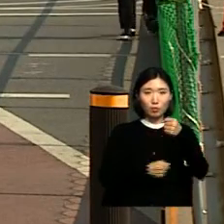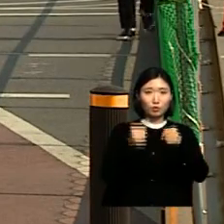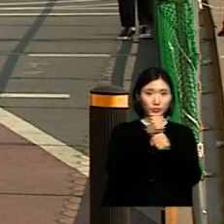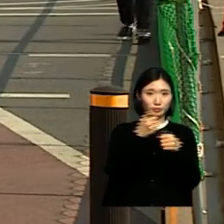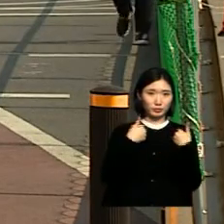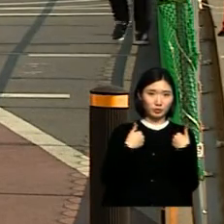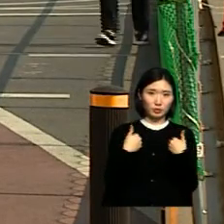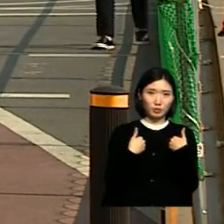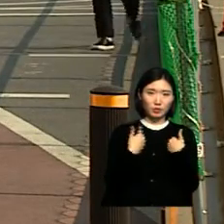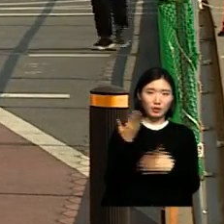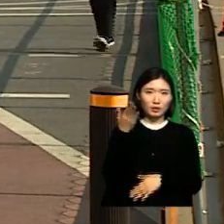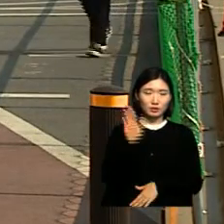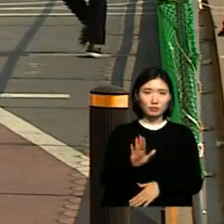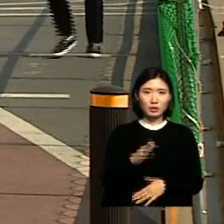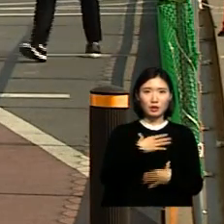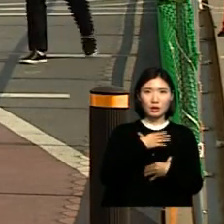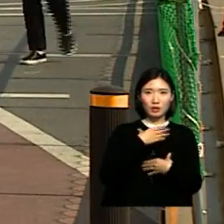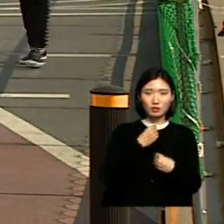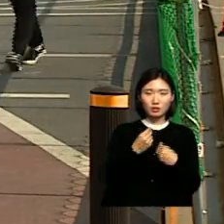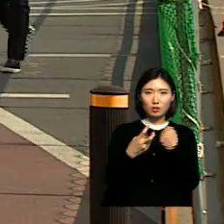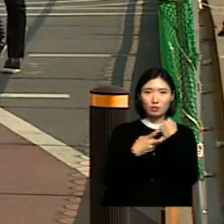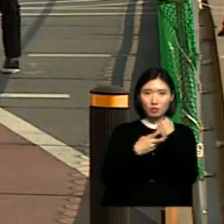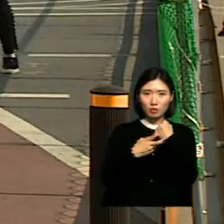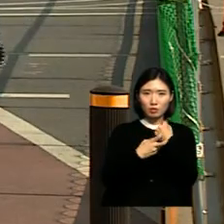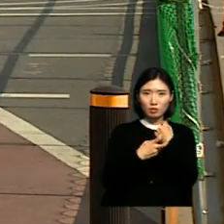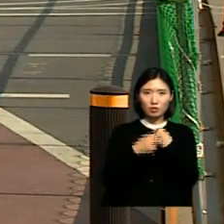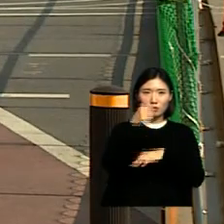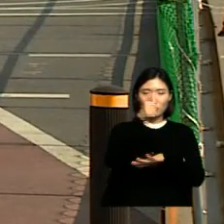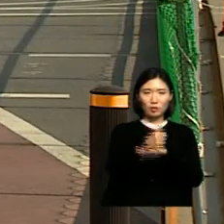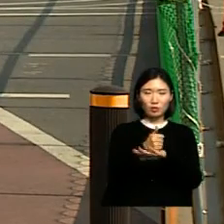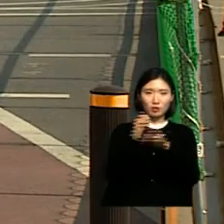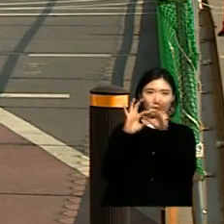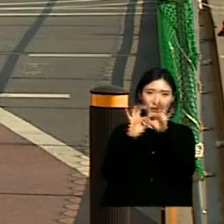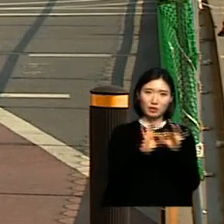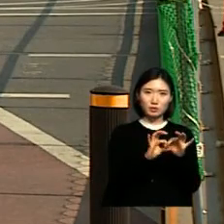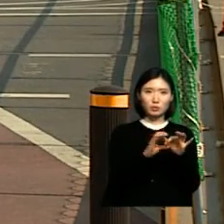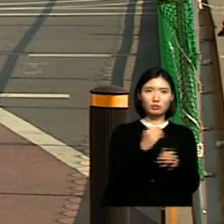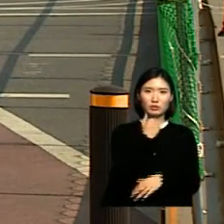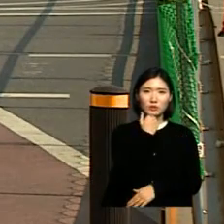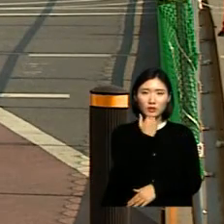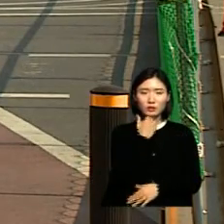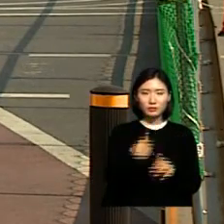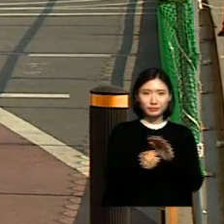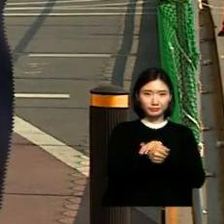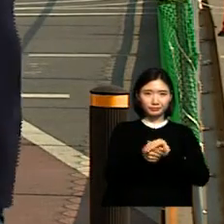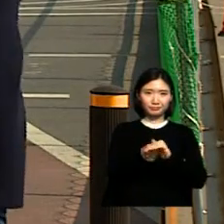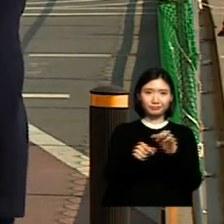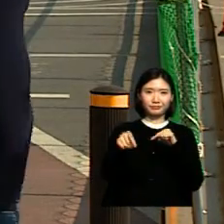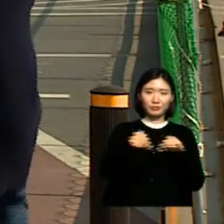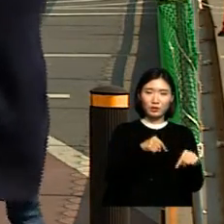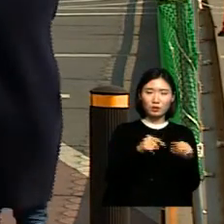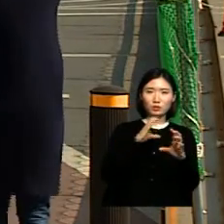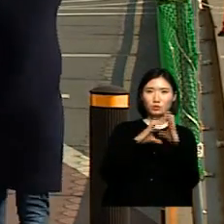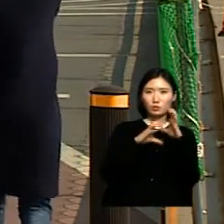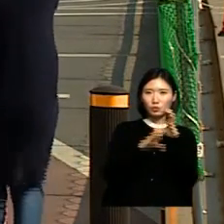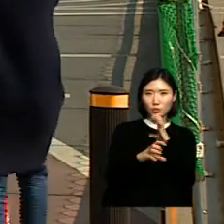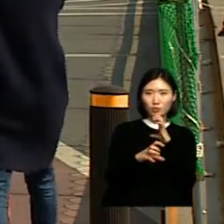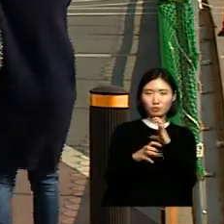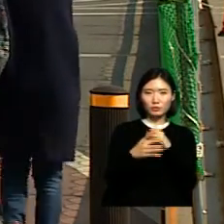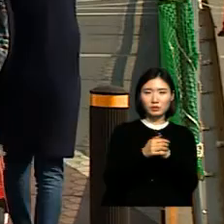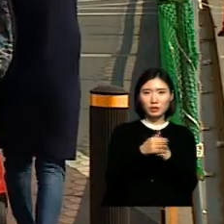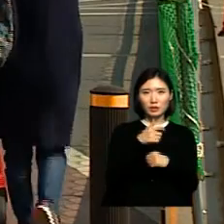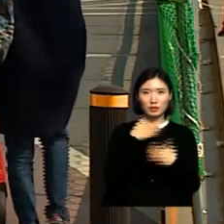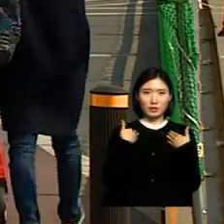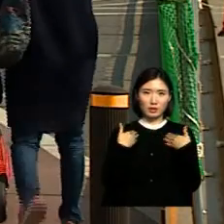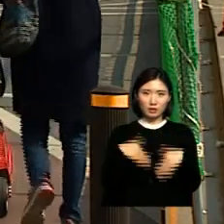필요합니다. 하지만 안전 진단 결과를 마냥 기다리는 소극적인 행정 그리고 소통 부재는 시민들의